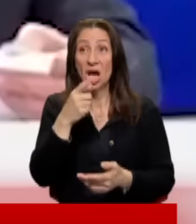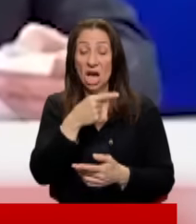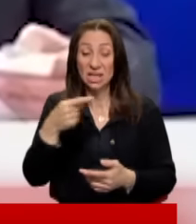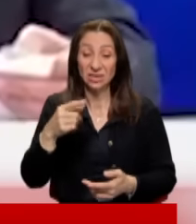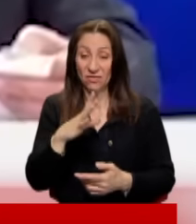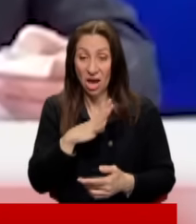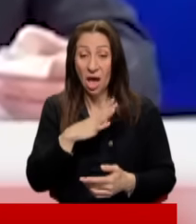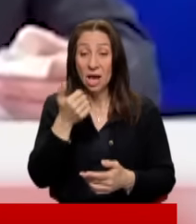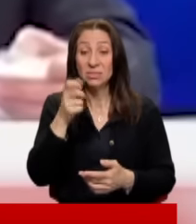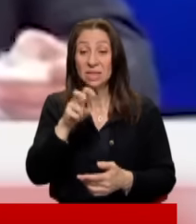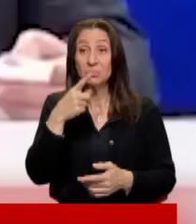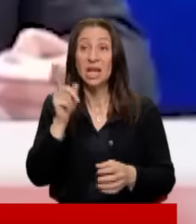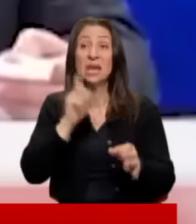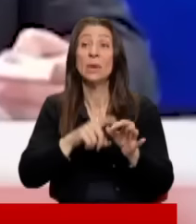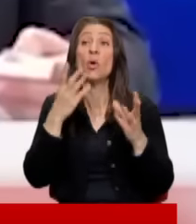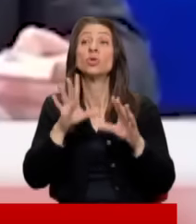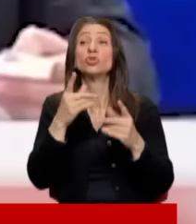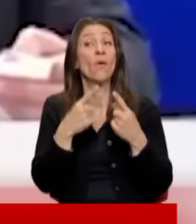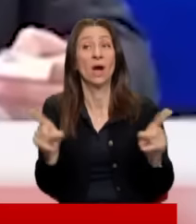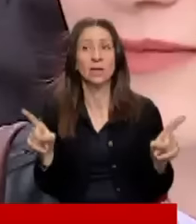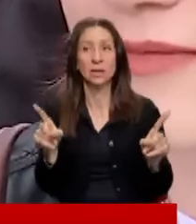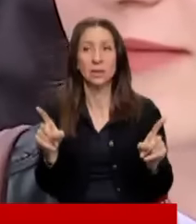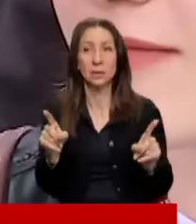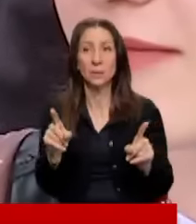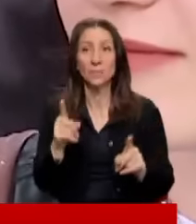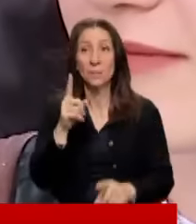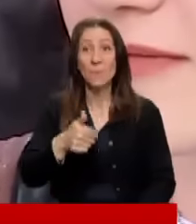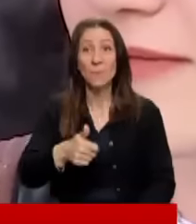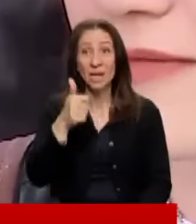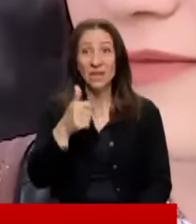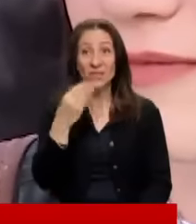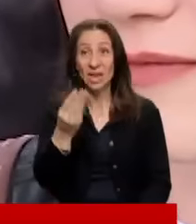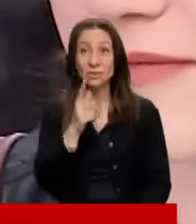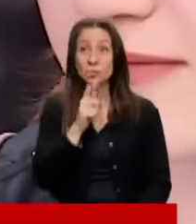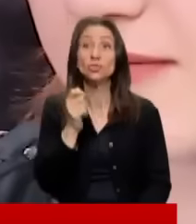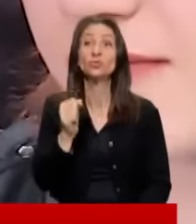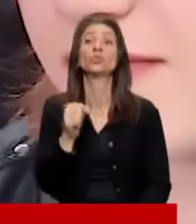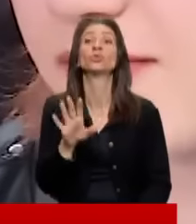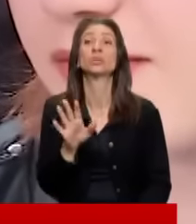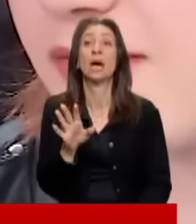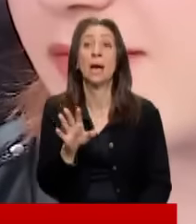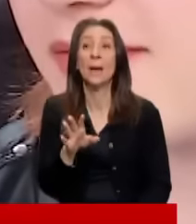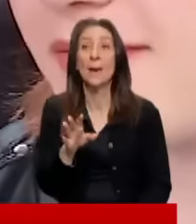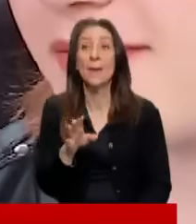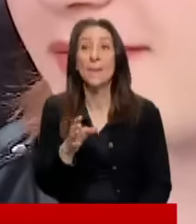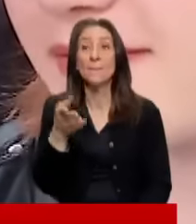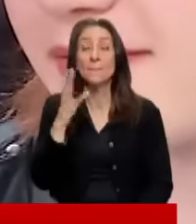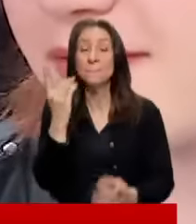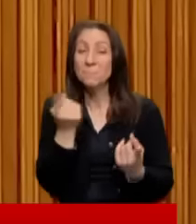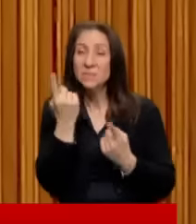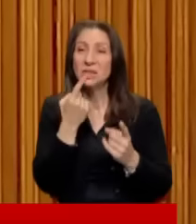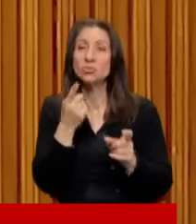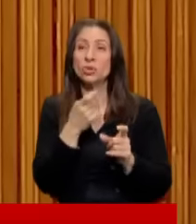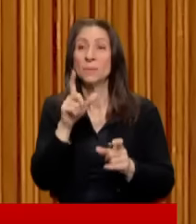68.000 atama olacak demedim ikisi birbirinden çok farklı şeyler sözü bazı şeyleri sorgulamak